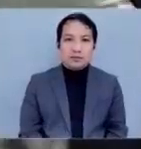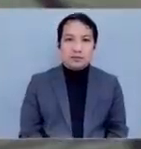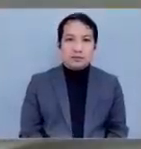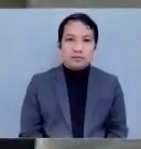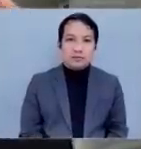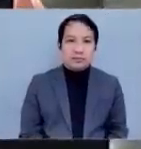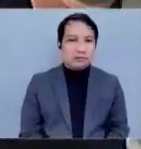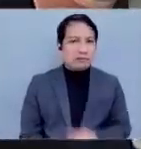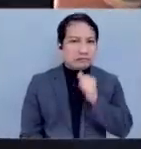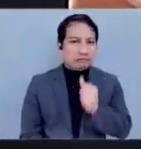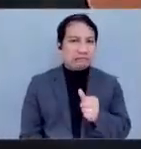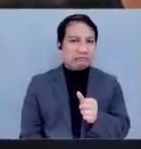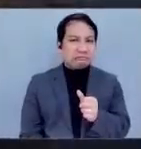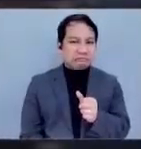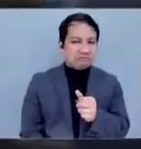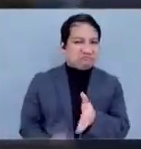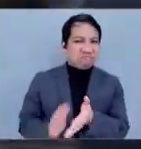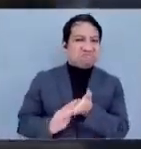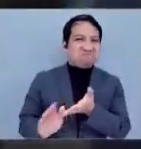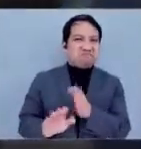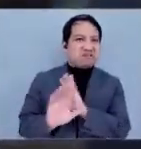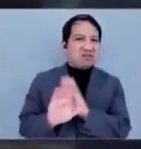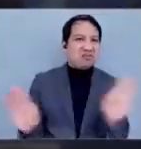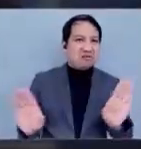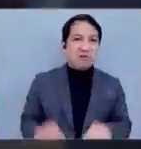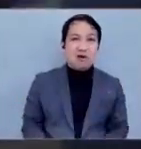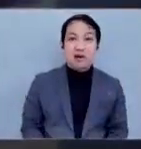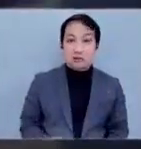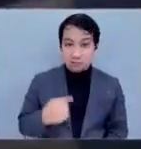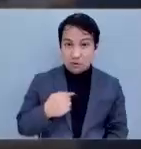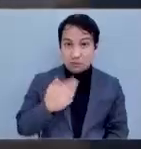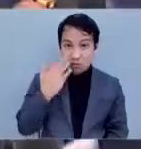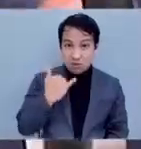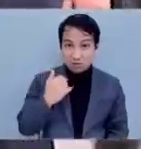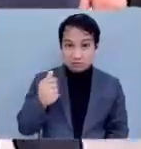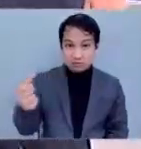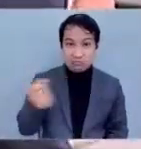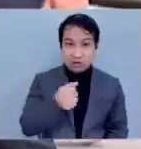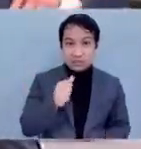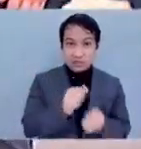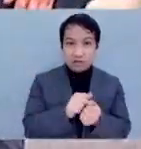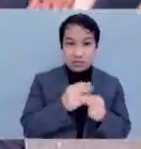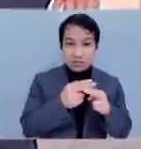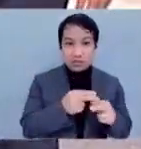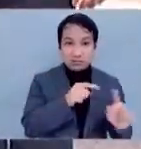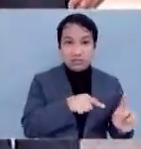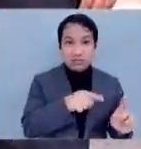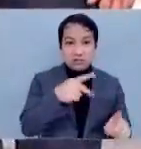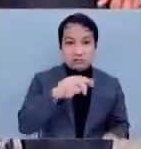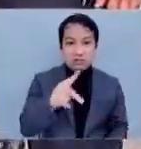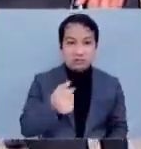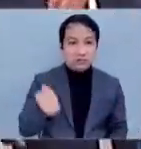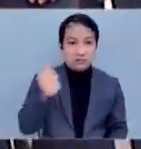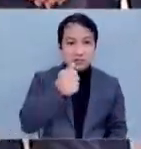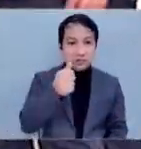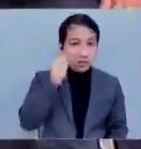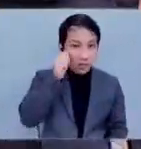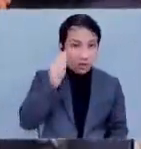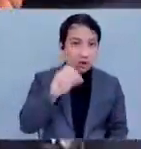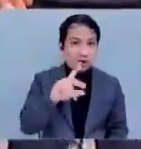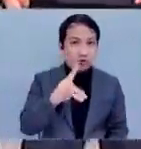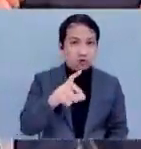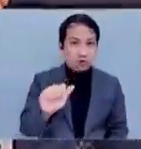Unforgivable o wala rong kapatawaran ang pagdadawit kay PNP Chief General Benjamin Acorda Jr. sa umano'y destabilization